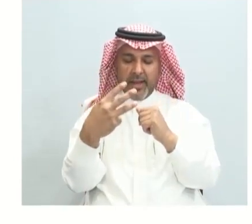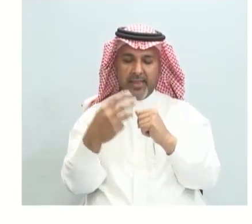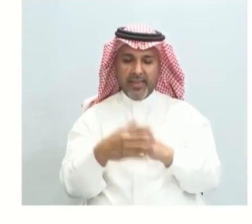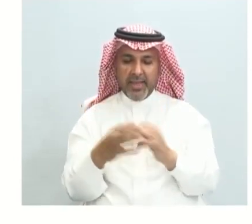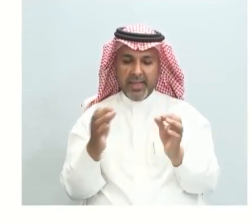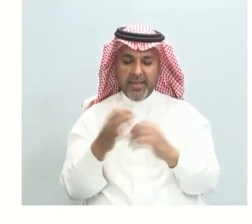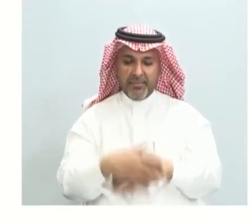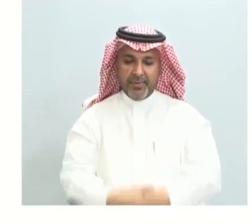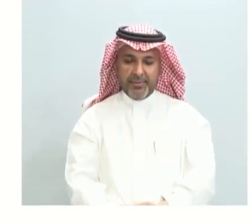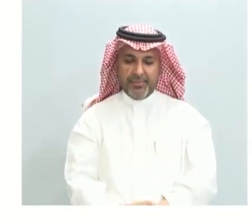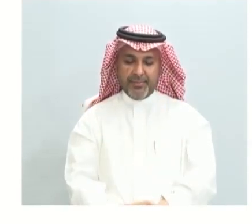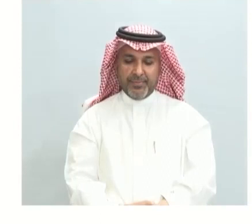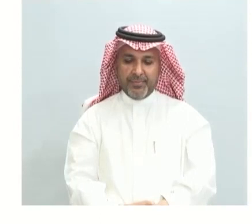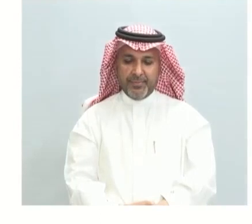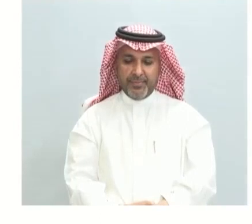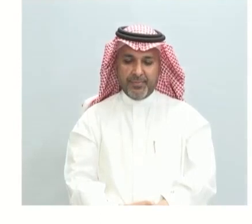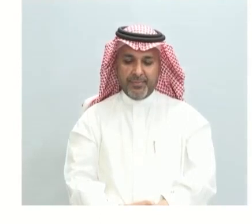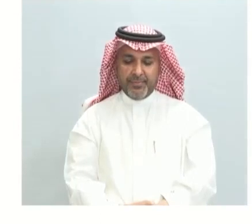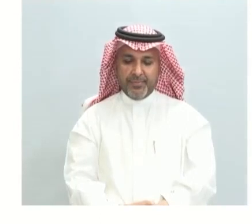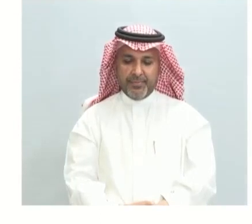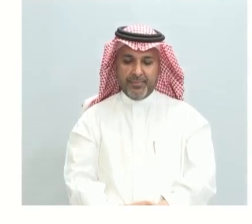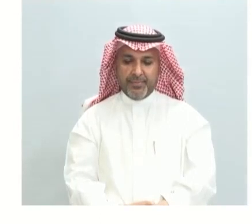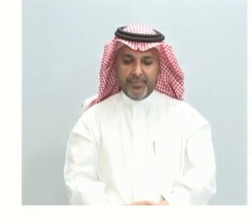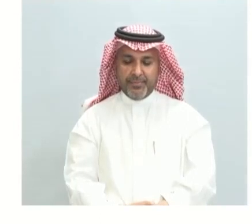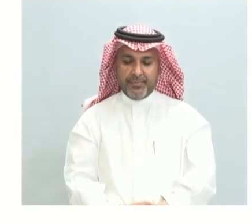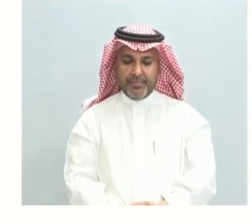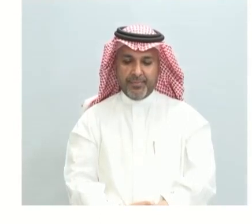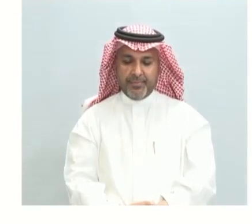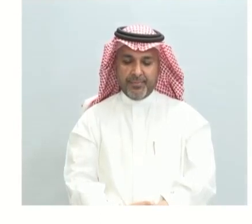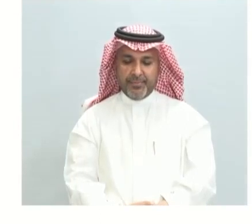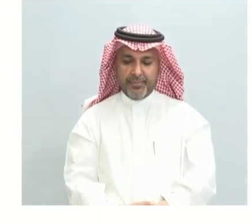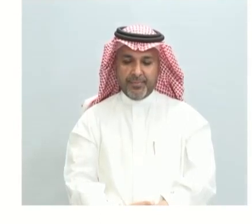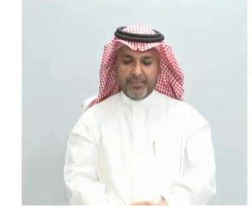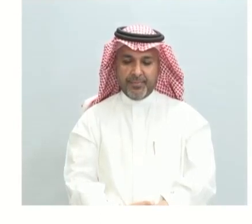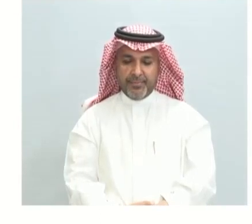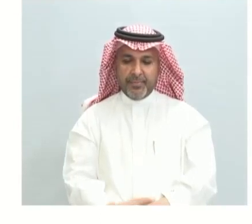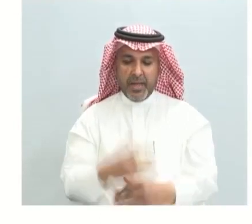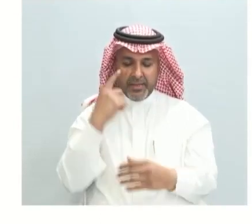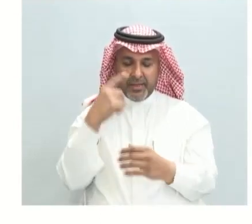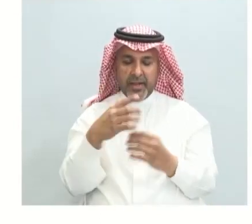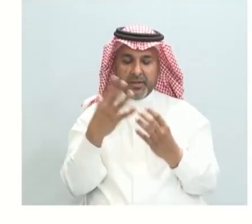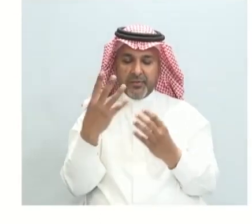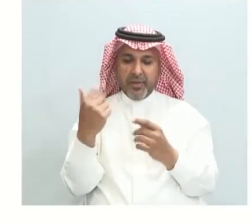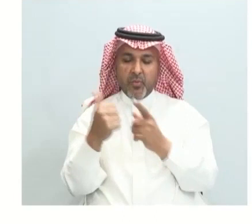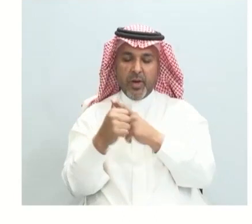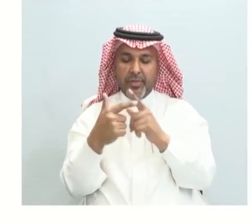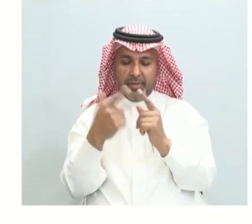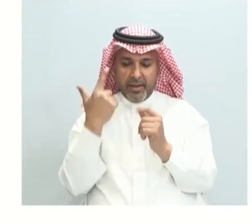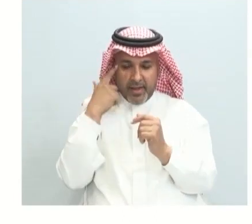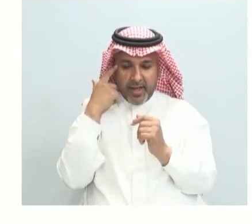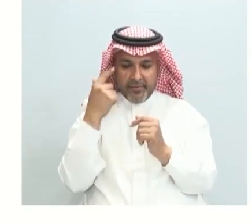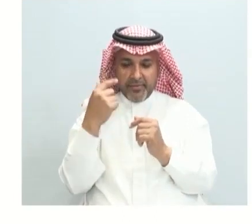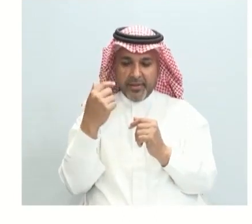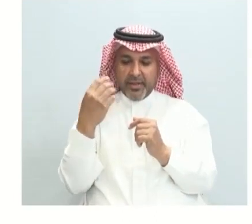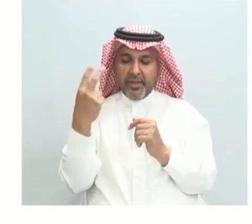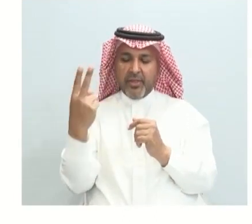تقريبا فنقول انها تساوي 36 درجه اذا هذه هي وبالتالي بقول هنا والله انا عندي قياس الزاويه